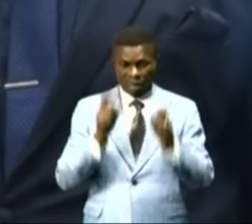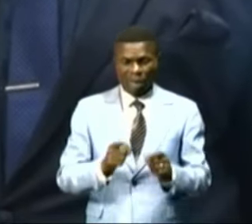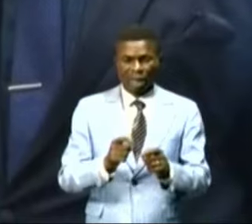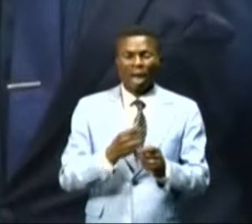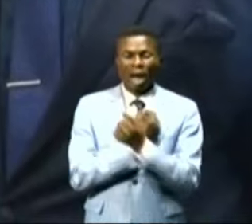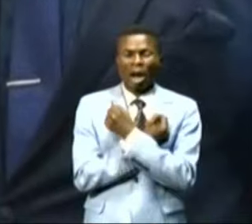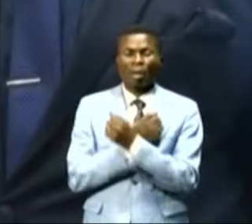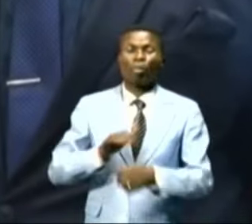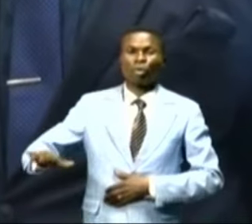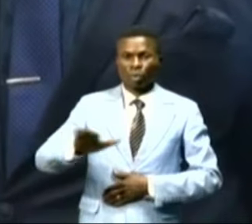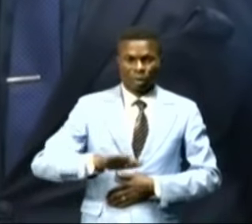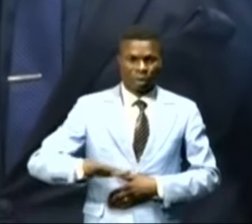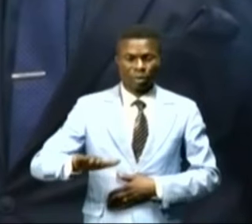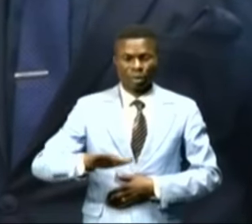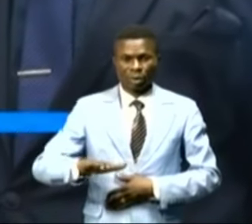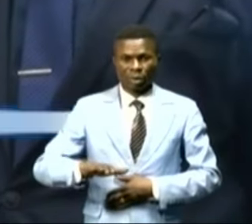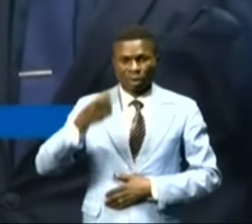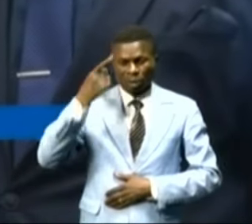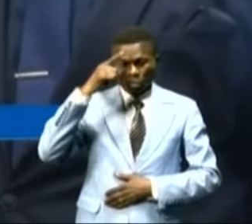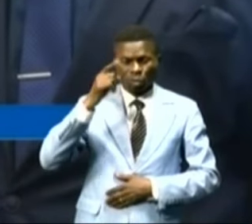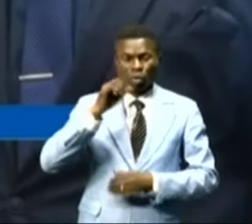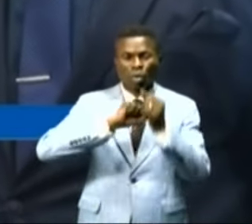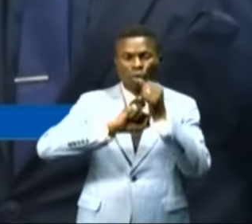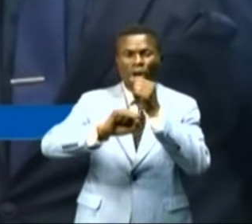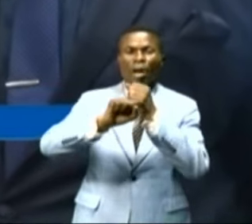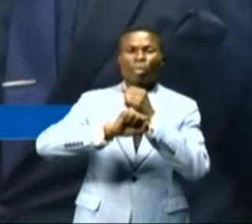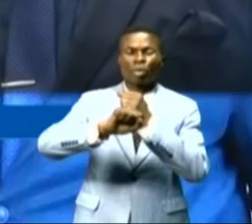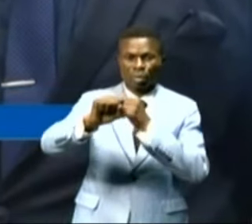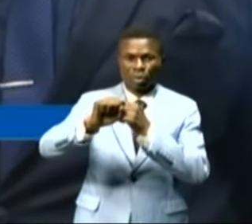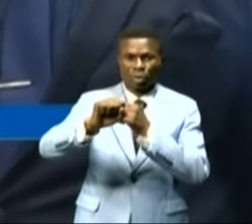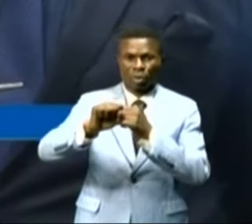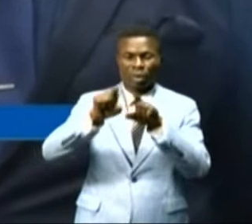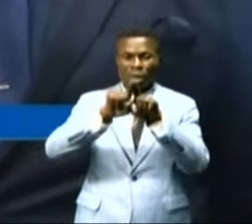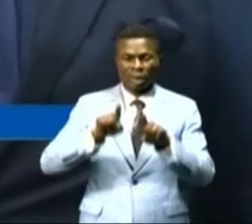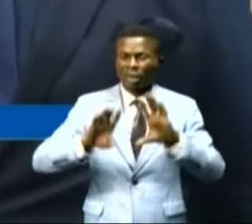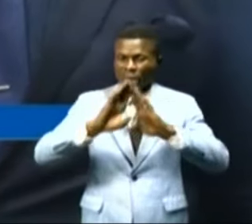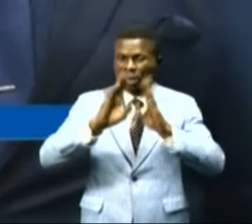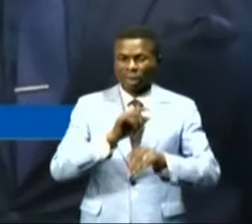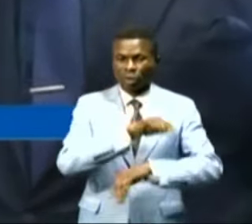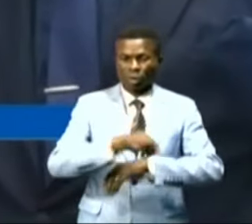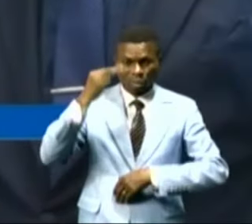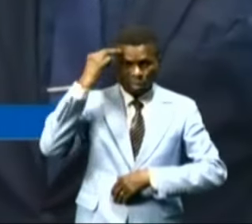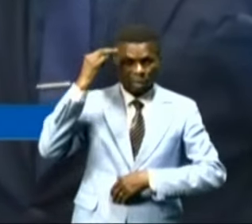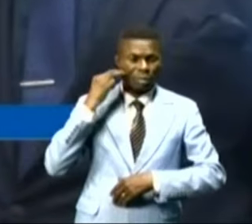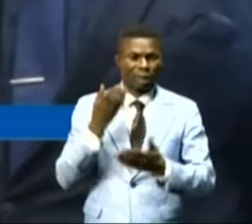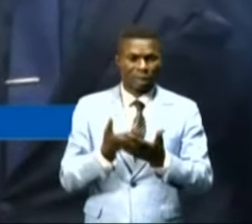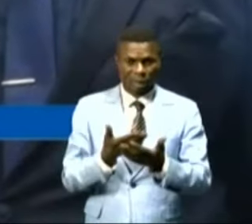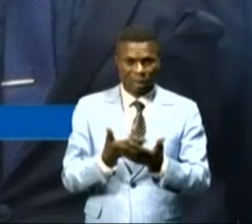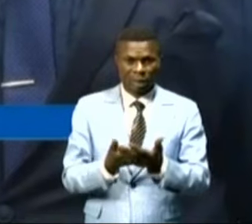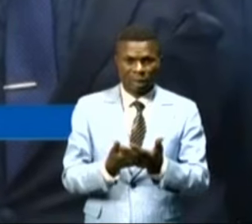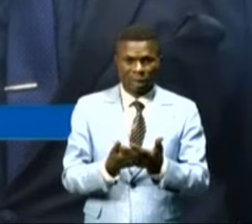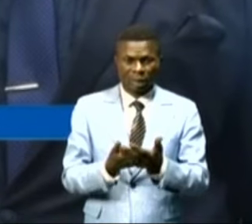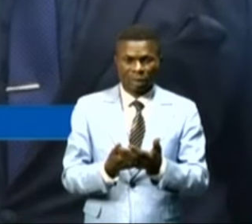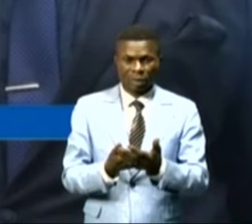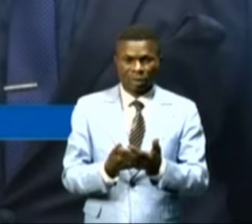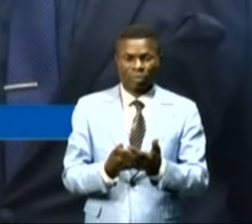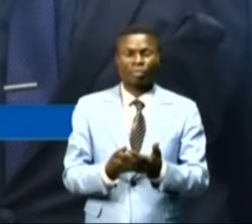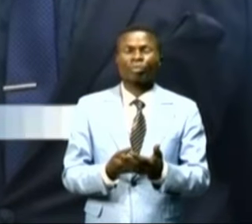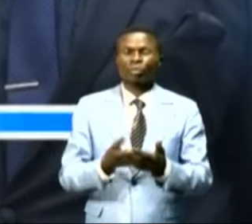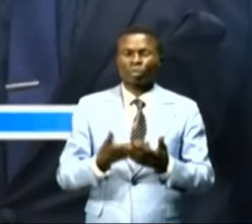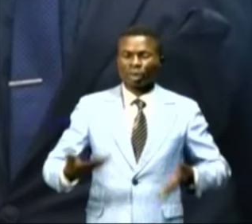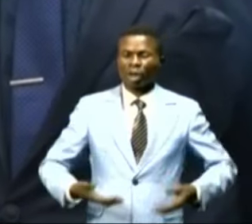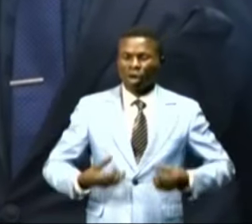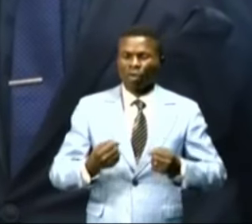patriotique pour que la promotion de tous les ministères où il passe, ça ne demande pas